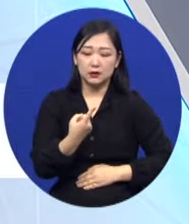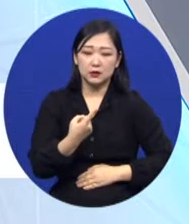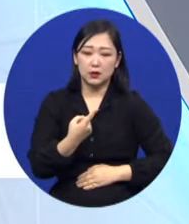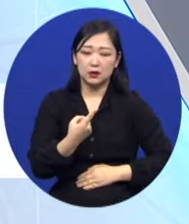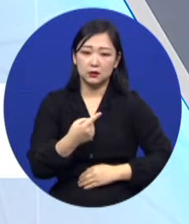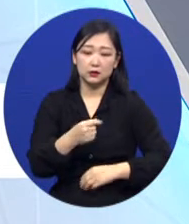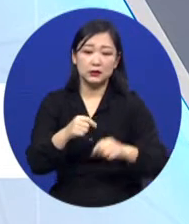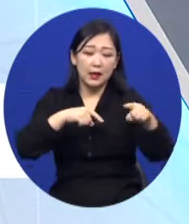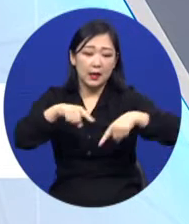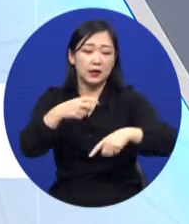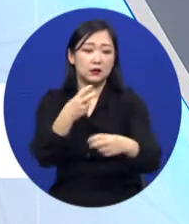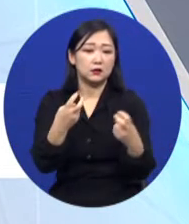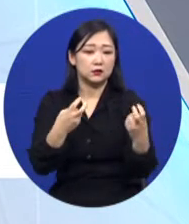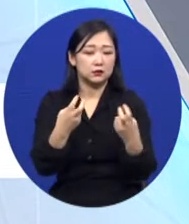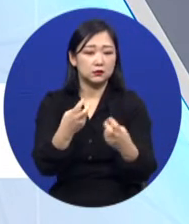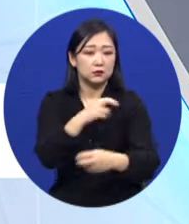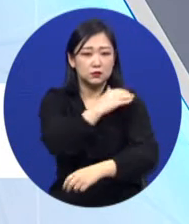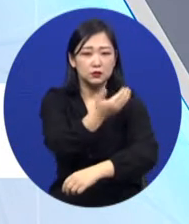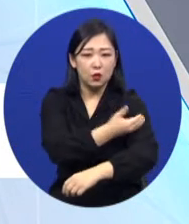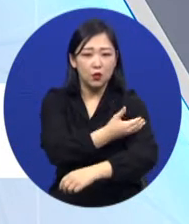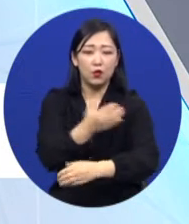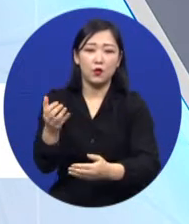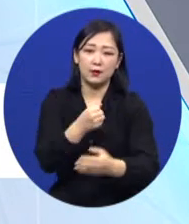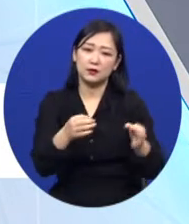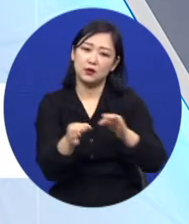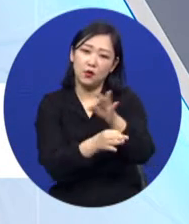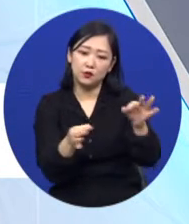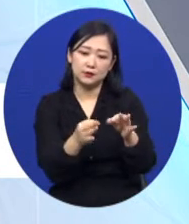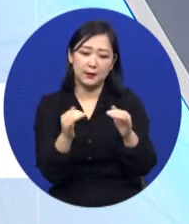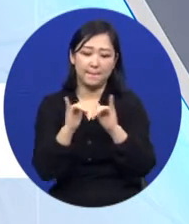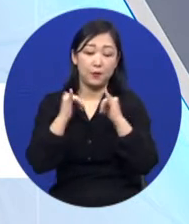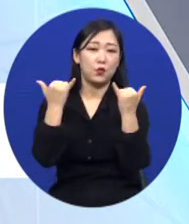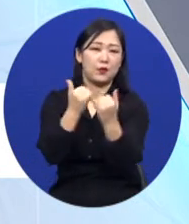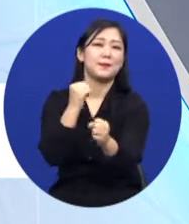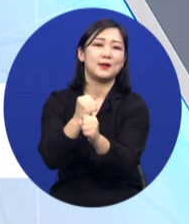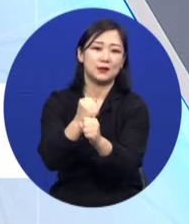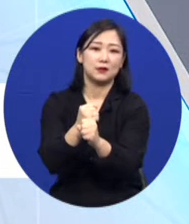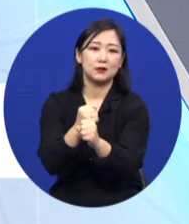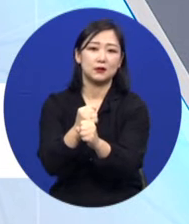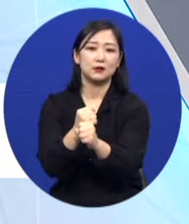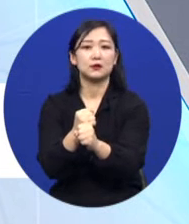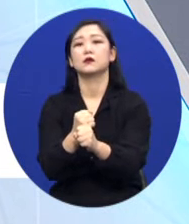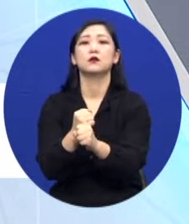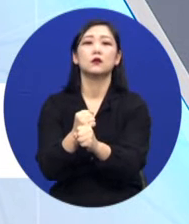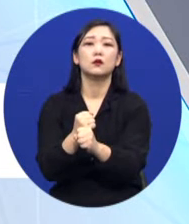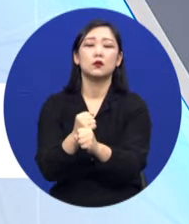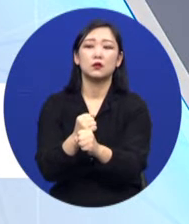행정권을 가지는 하나의 경제 공동체를 만들자. 그래서 굳이